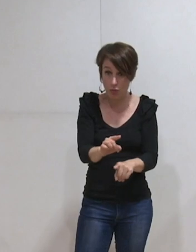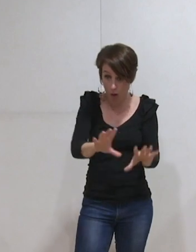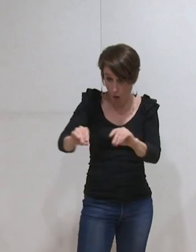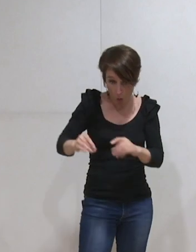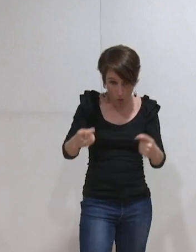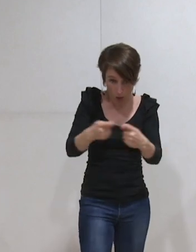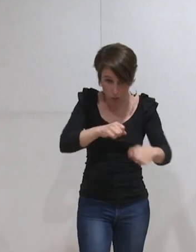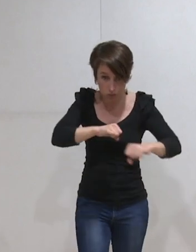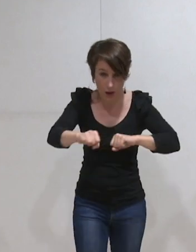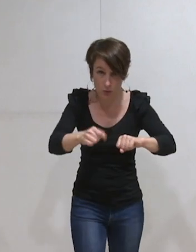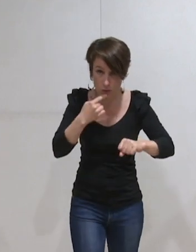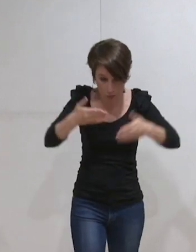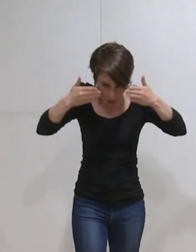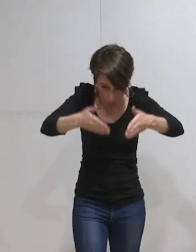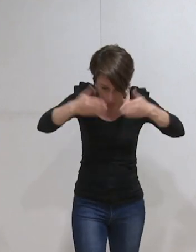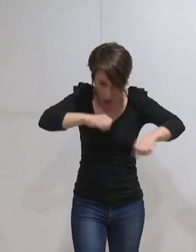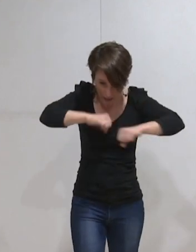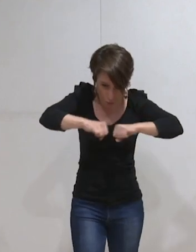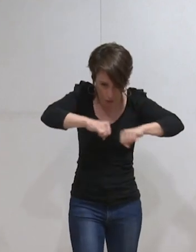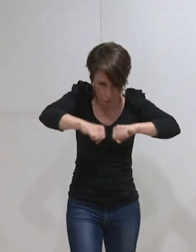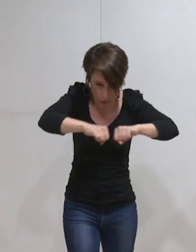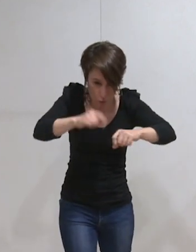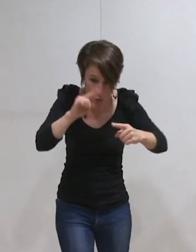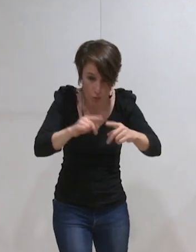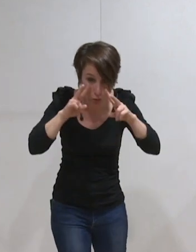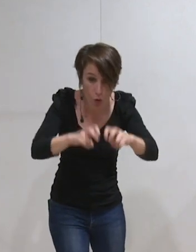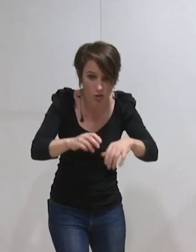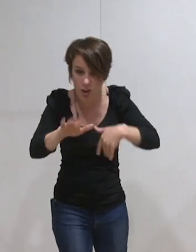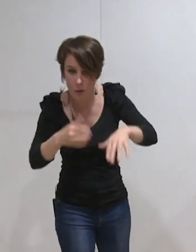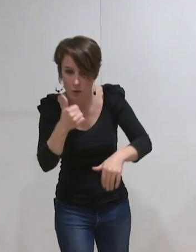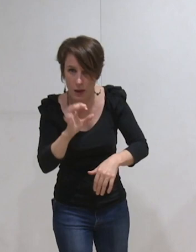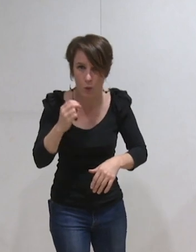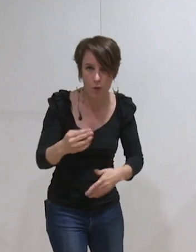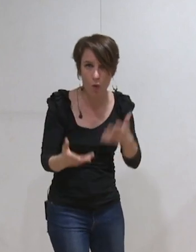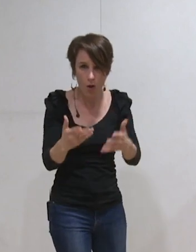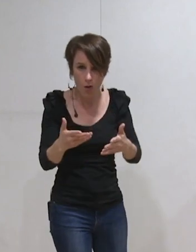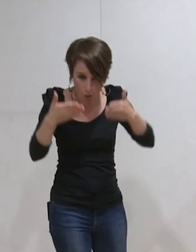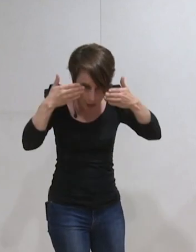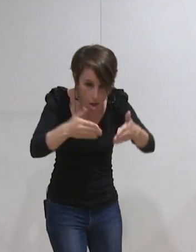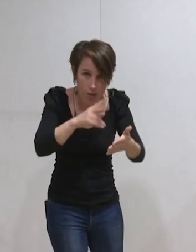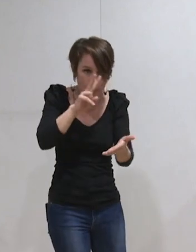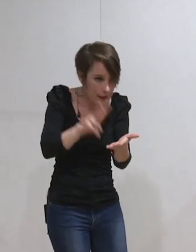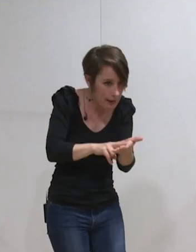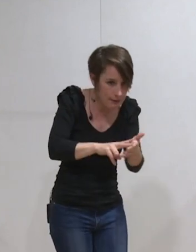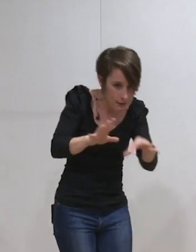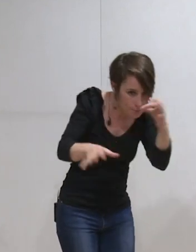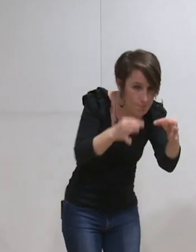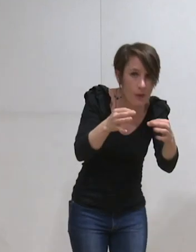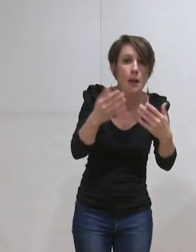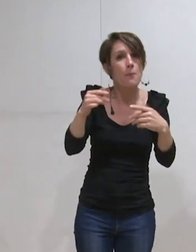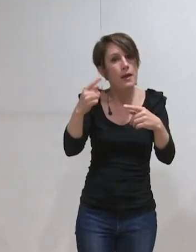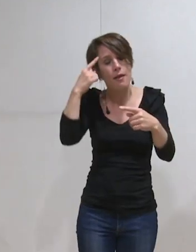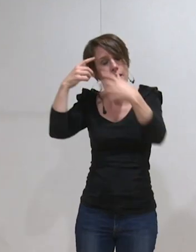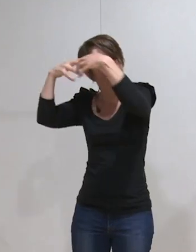philosophie de l'action qui se résume à rechercher ce qui marche qui privilégie le réalisme à l'éthique